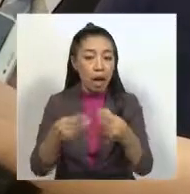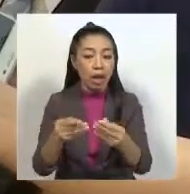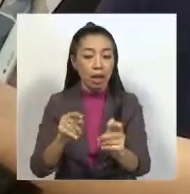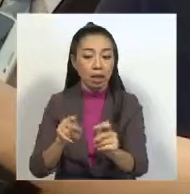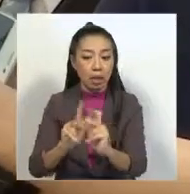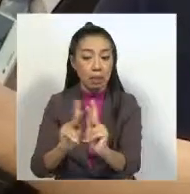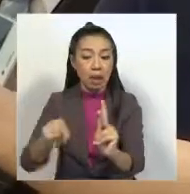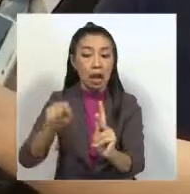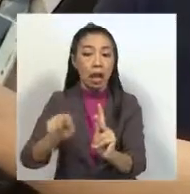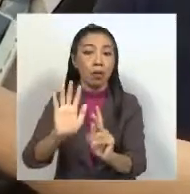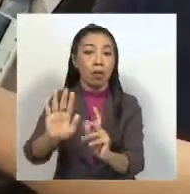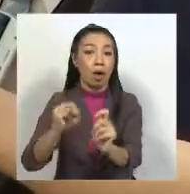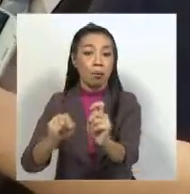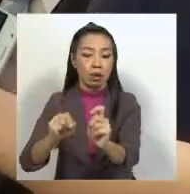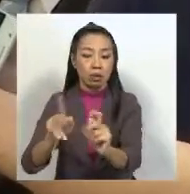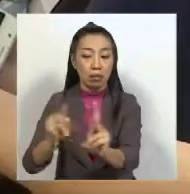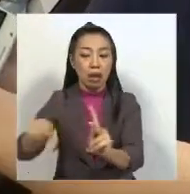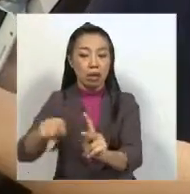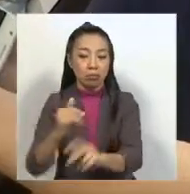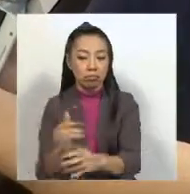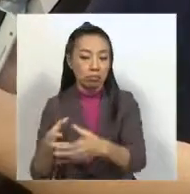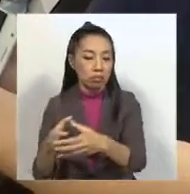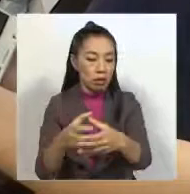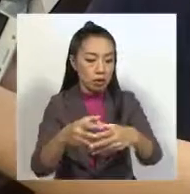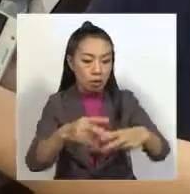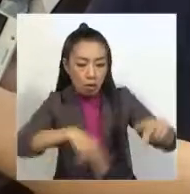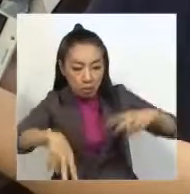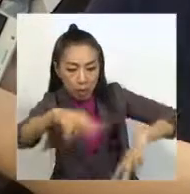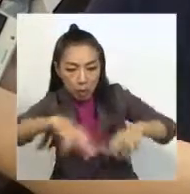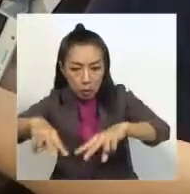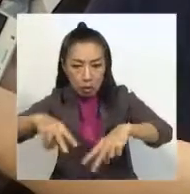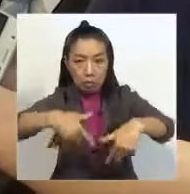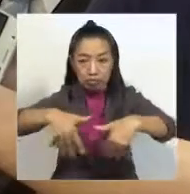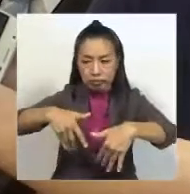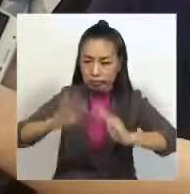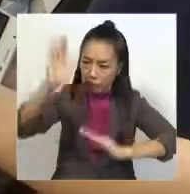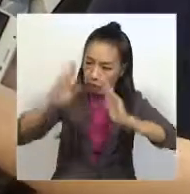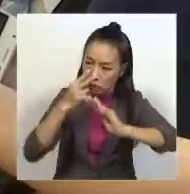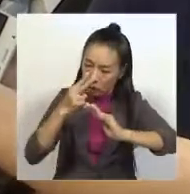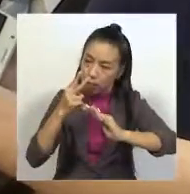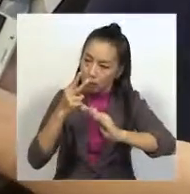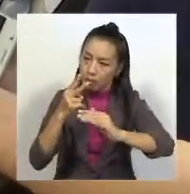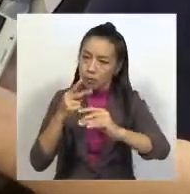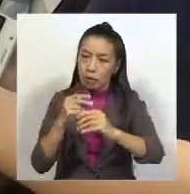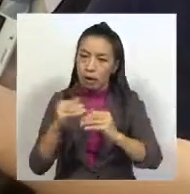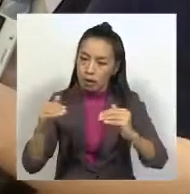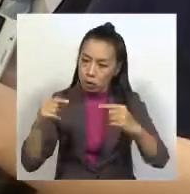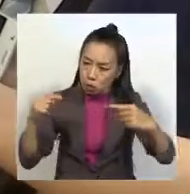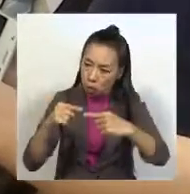จแล้วก็ทำประชาคมก็คือให้คนในสังคมยอมรับว่ามันเหมาะสมไม่มากเกินไปไม่น้อยเกิน